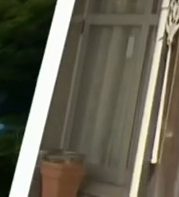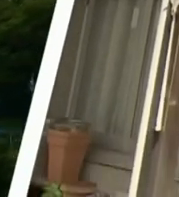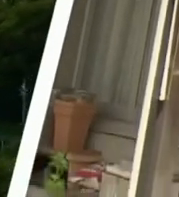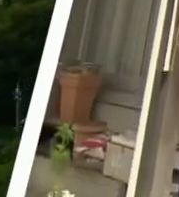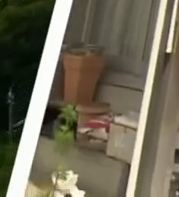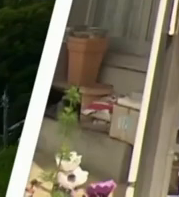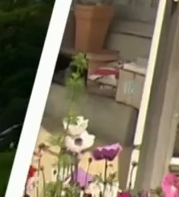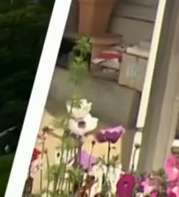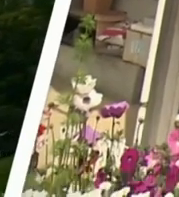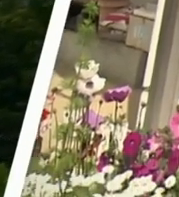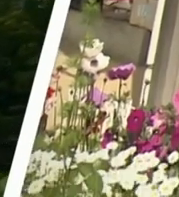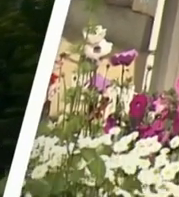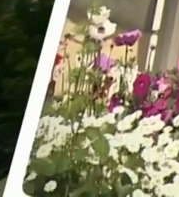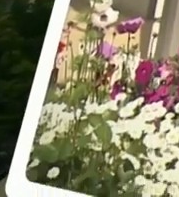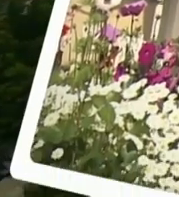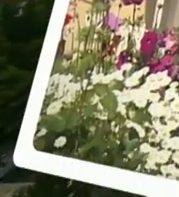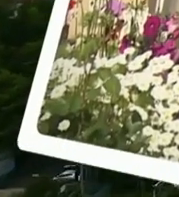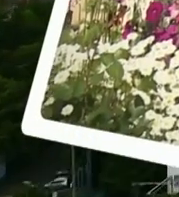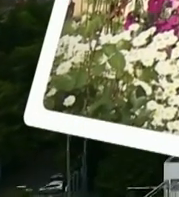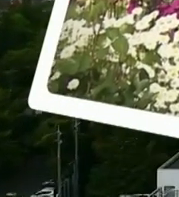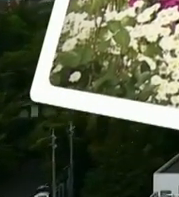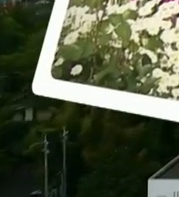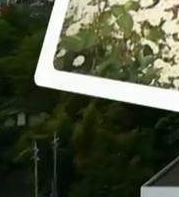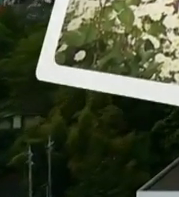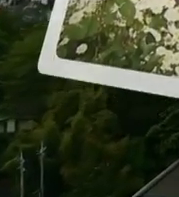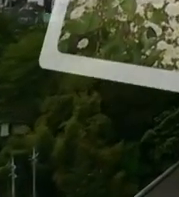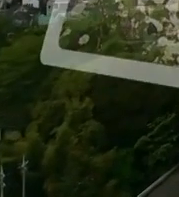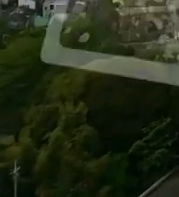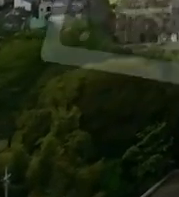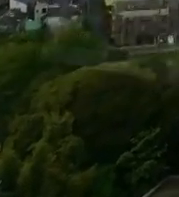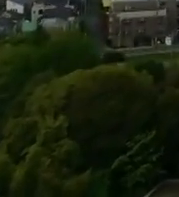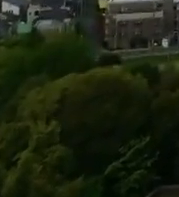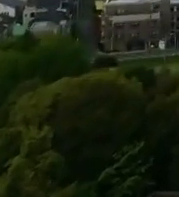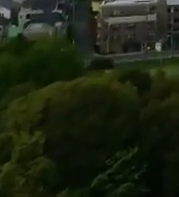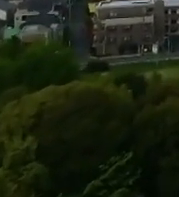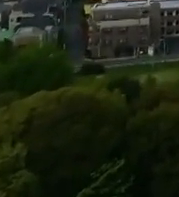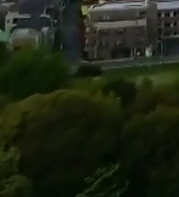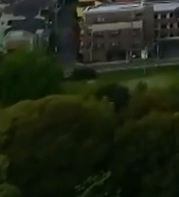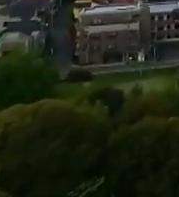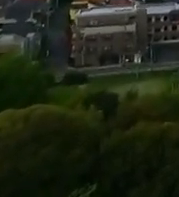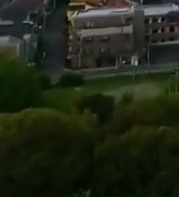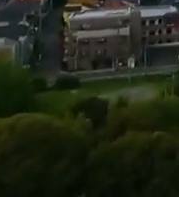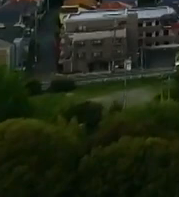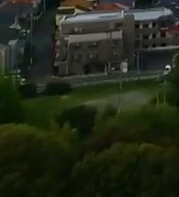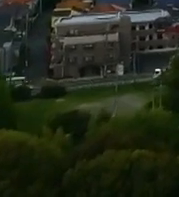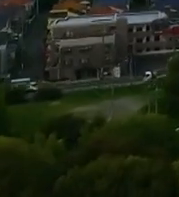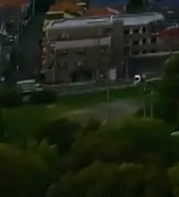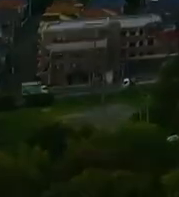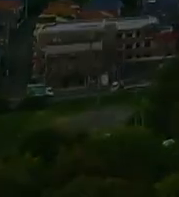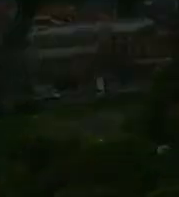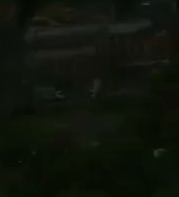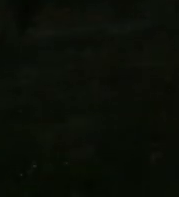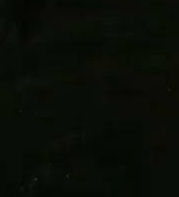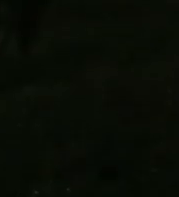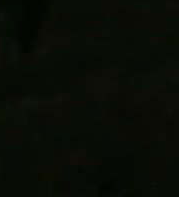の実現を目指す私たちの決意を世界に向けて発信します。